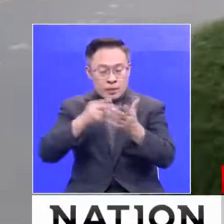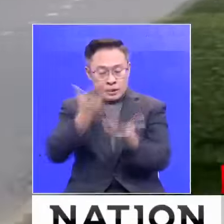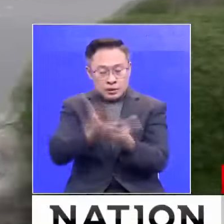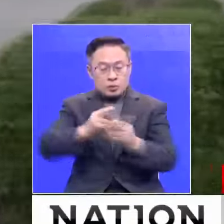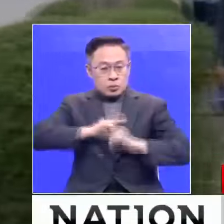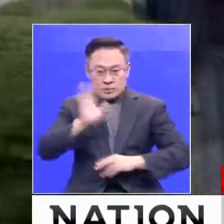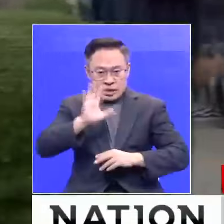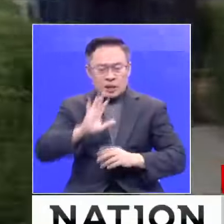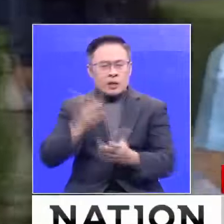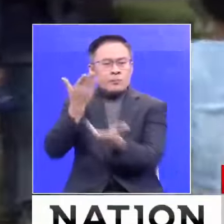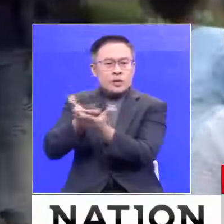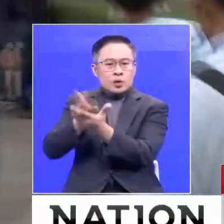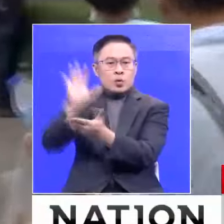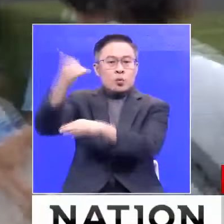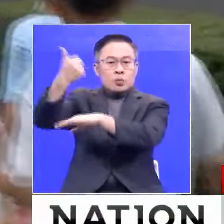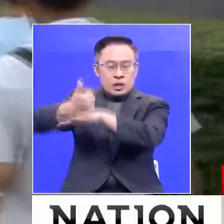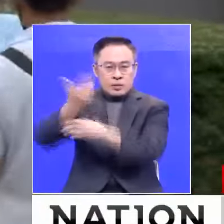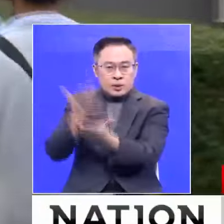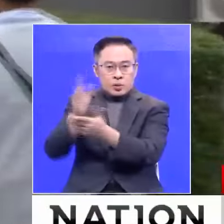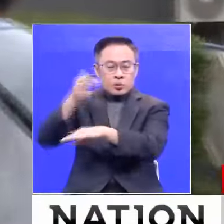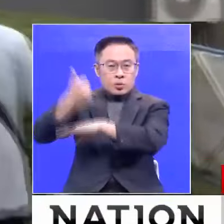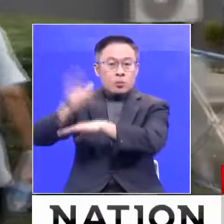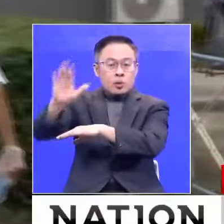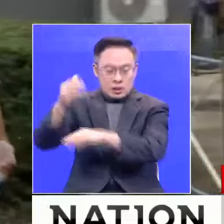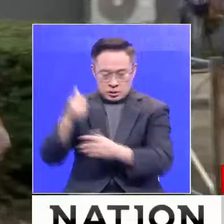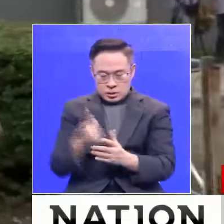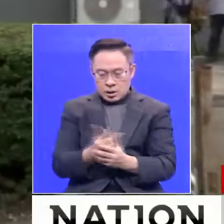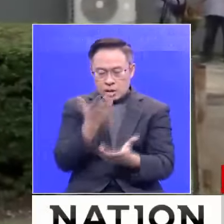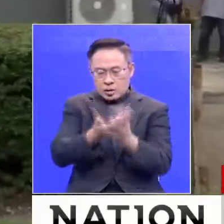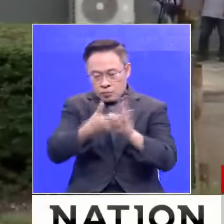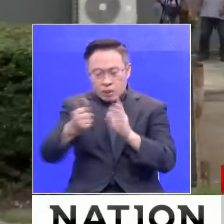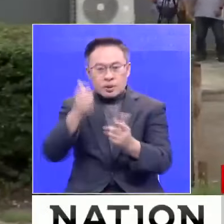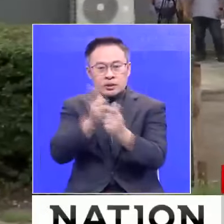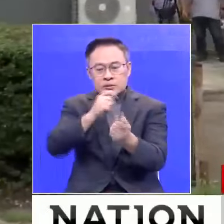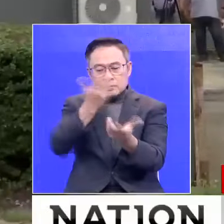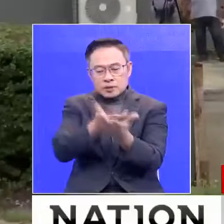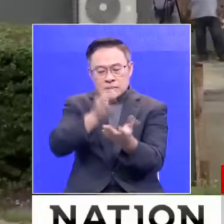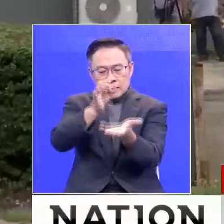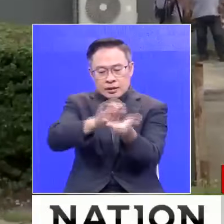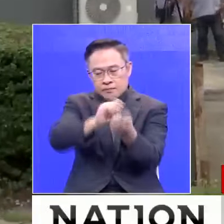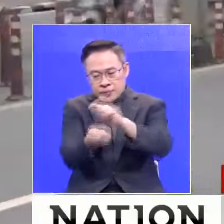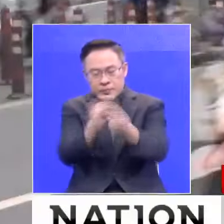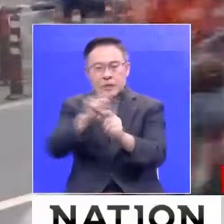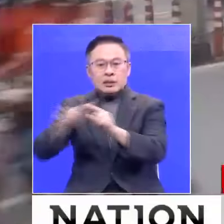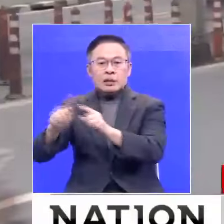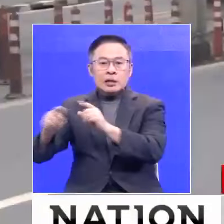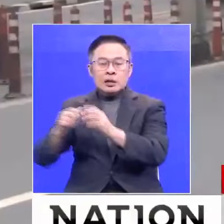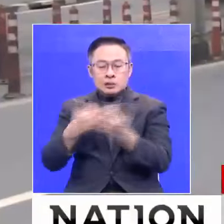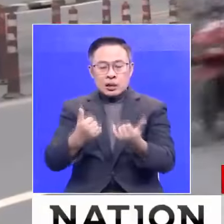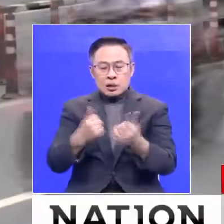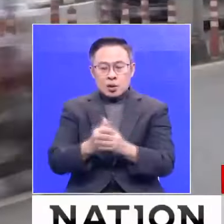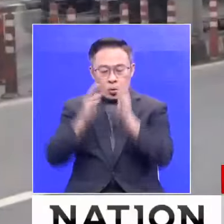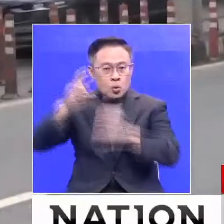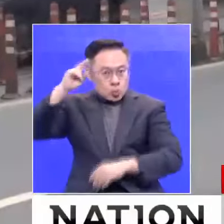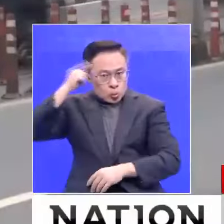ช้ในการทำธุรกิจดังกล่าวและในช่วงบ่ายวันนี้ตำรวจก็จะเรียกตัวผู้เสียหายและเจ้าของบริษัทมาสอบปากคำเพิ่มเติมนะคะเนื่อง